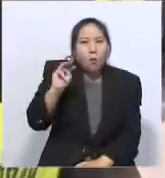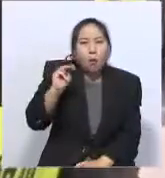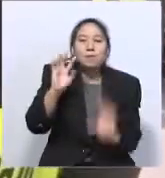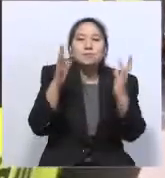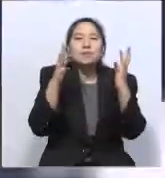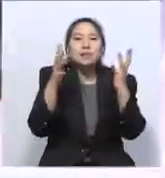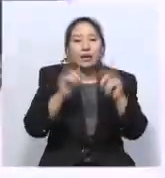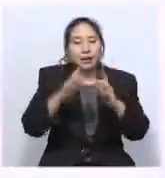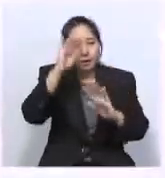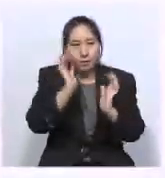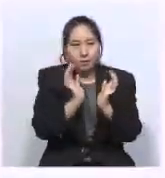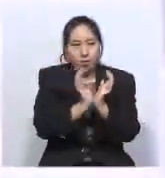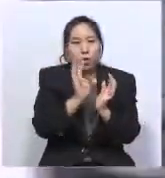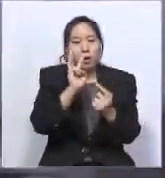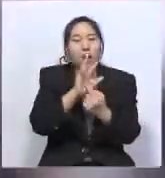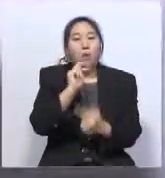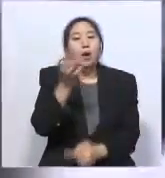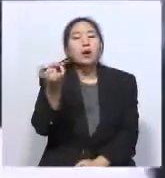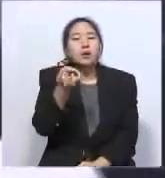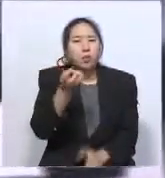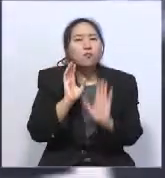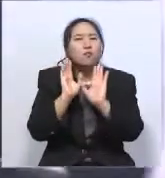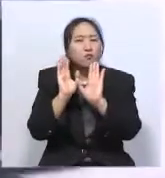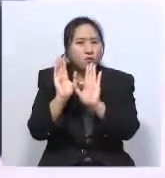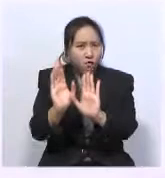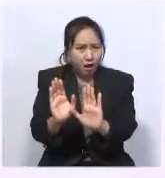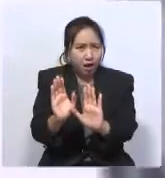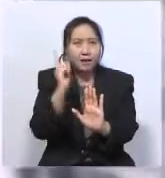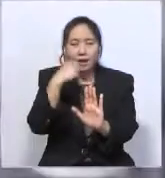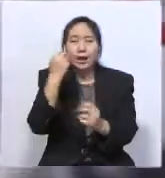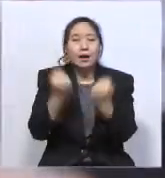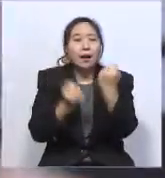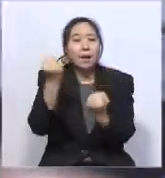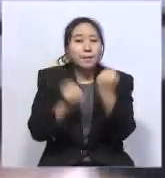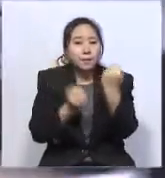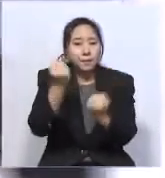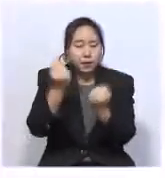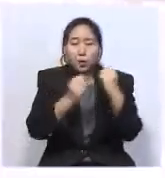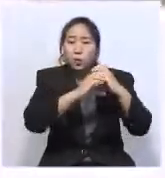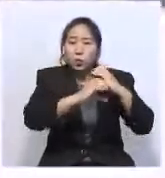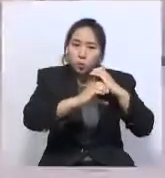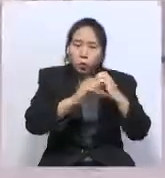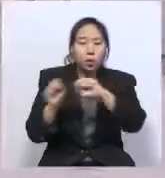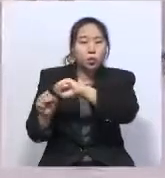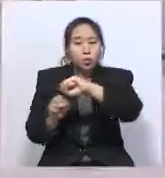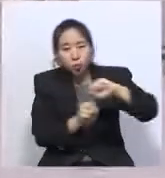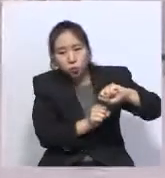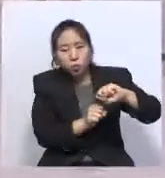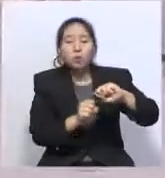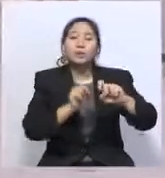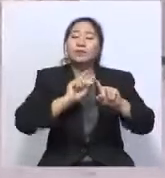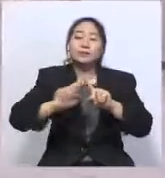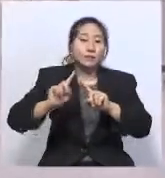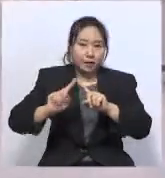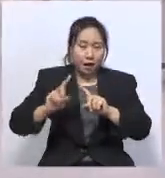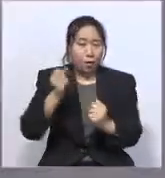ทางตำรวจวังน้อยก็ฝากไปถึงคนที่ขับรถโดยสารทั้งรถบัสและก็ร